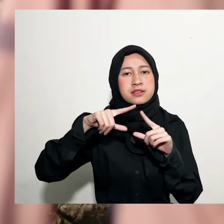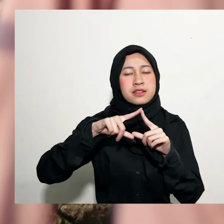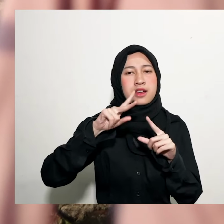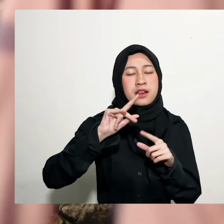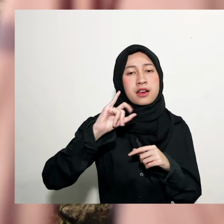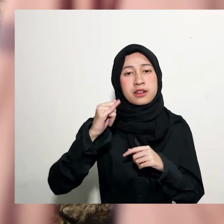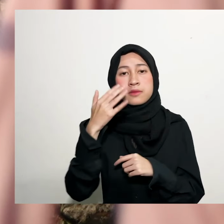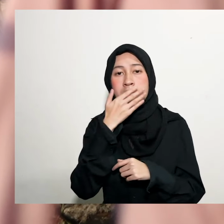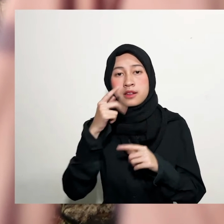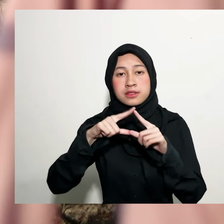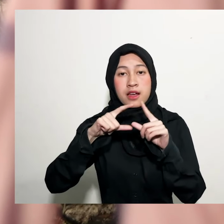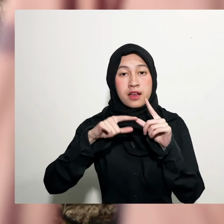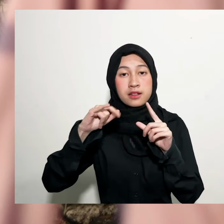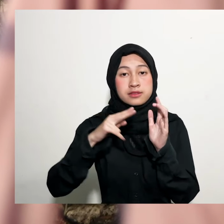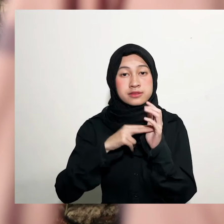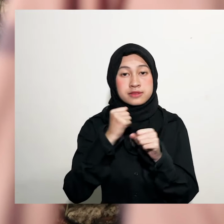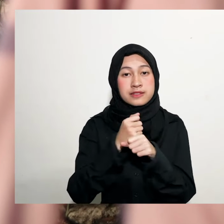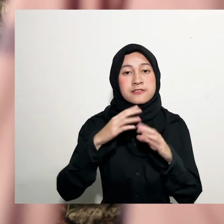bisik.